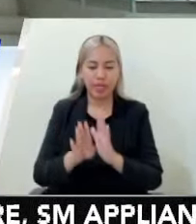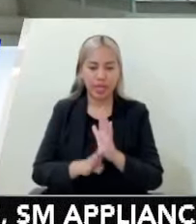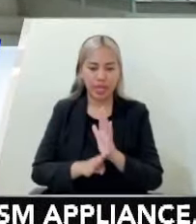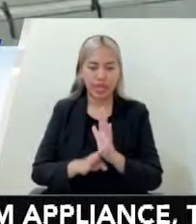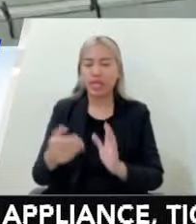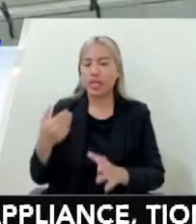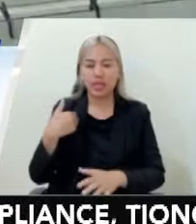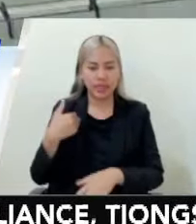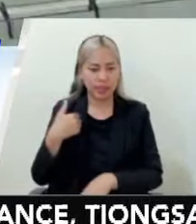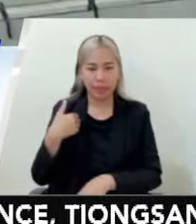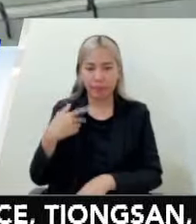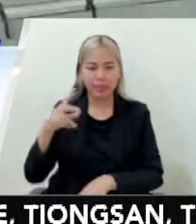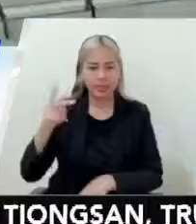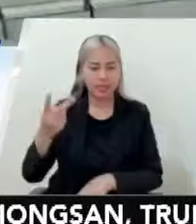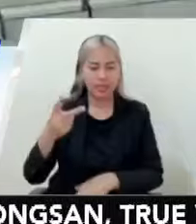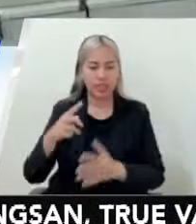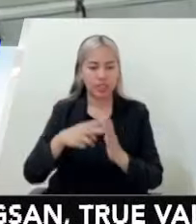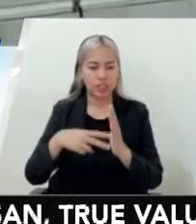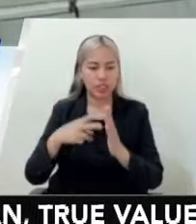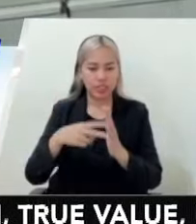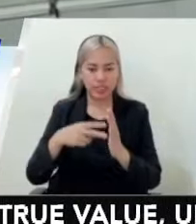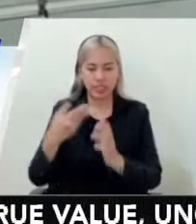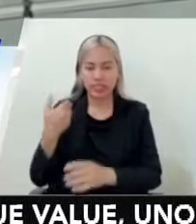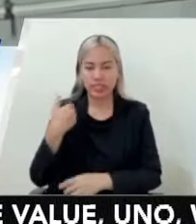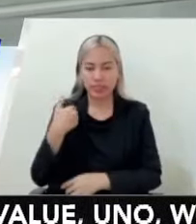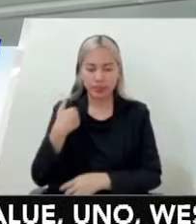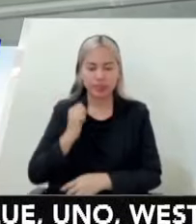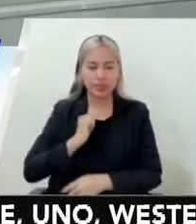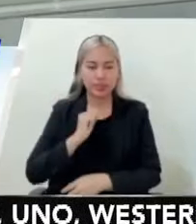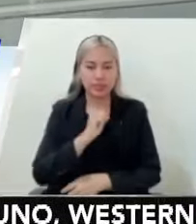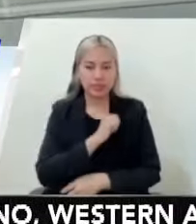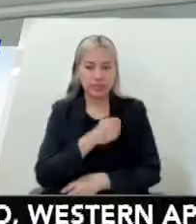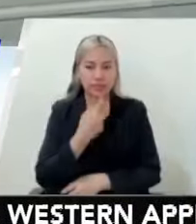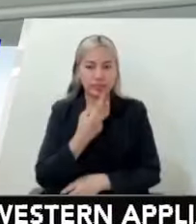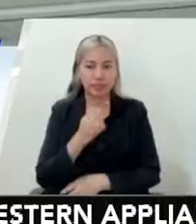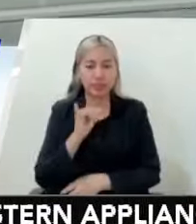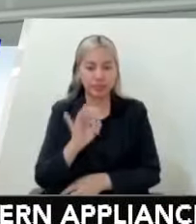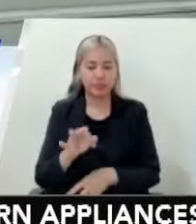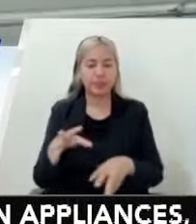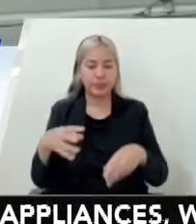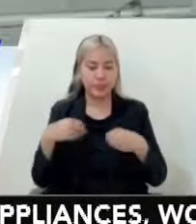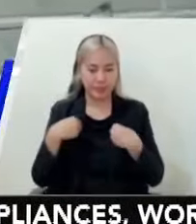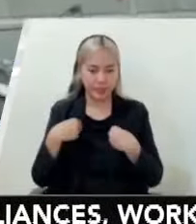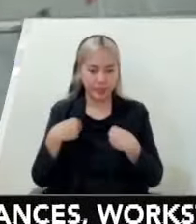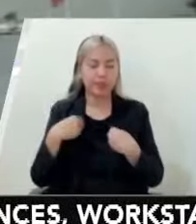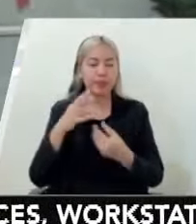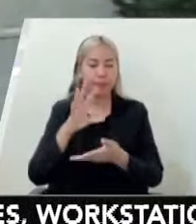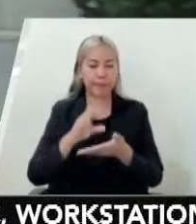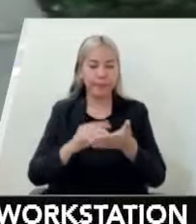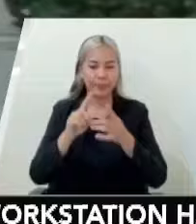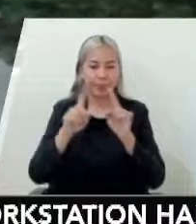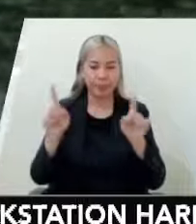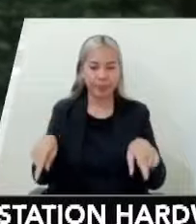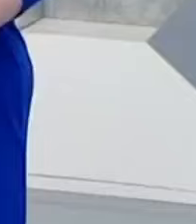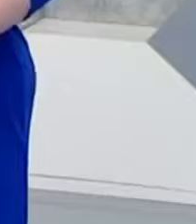pagbasa wala pa ring kumpirmasyon ang senado kung natanggap na nila ang kopya ng divorce bill ng